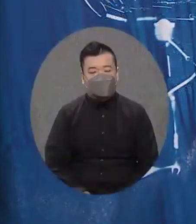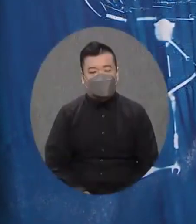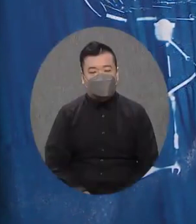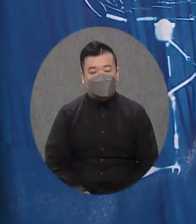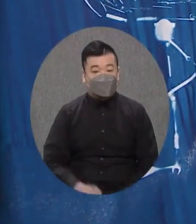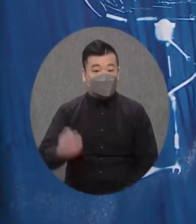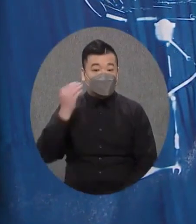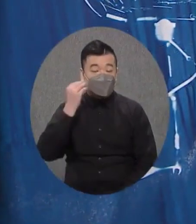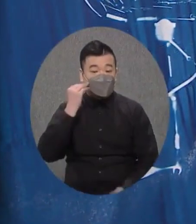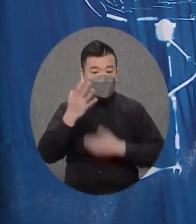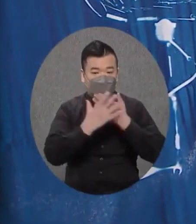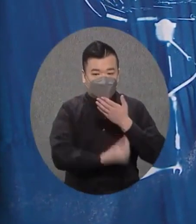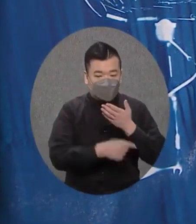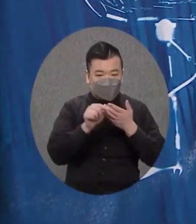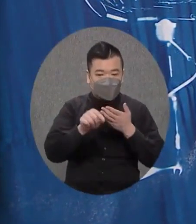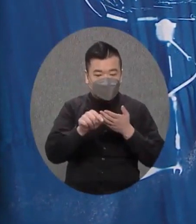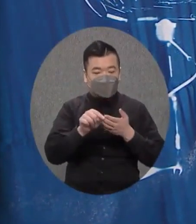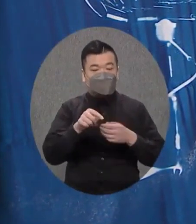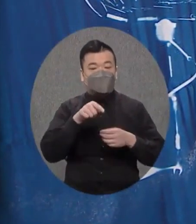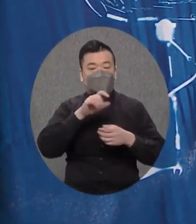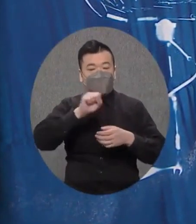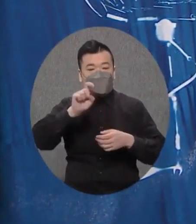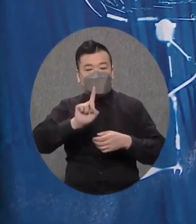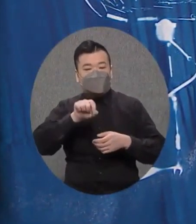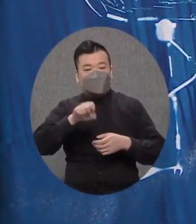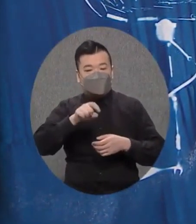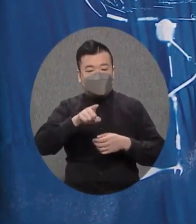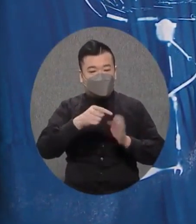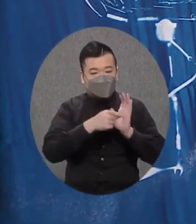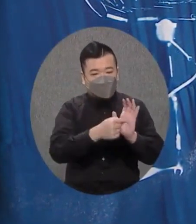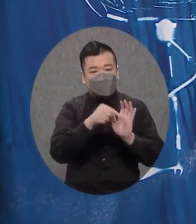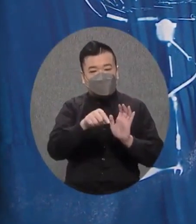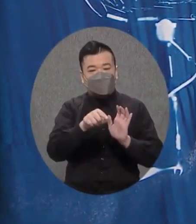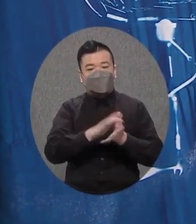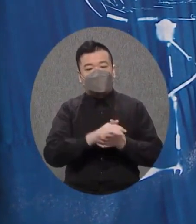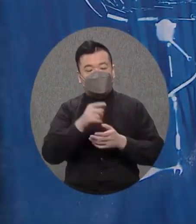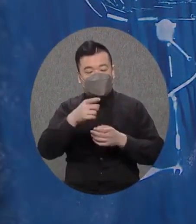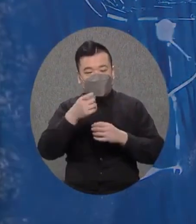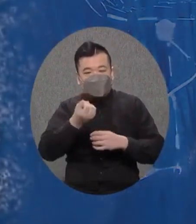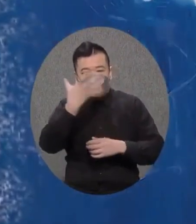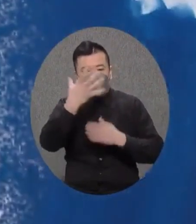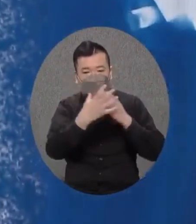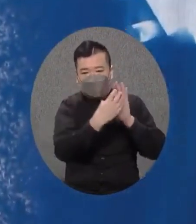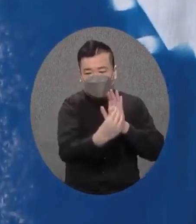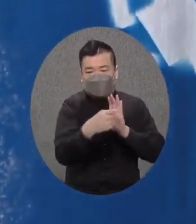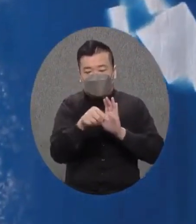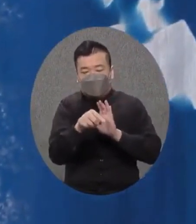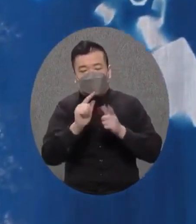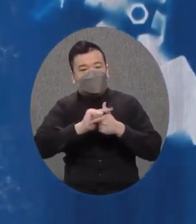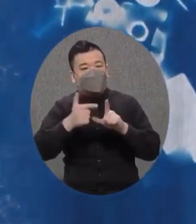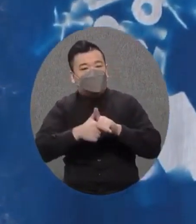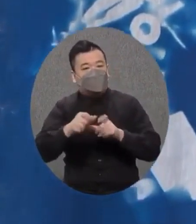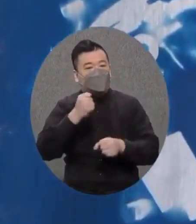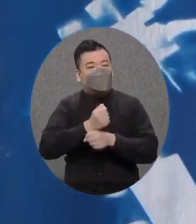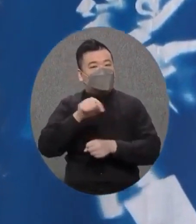藍印 cyanotype 就通常用於喺呢個做標本、植物標本上高一個 contact printing 嘅方法嚟做。